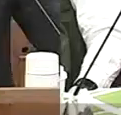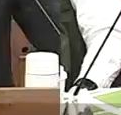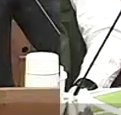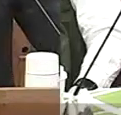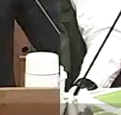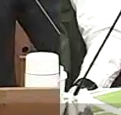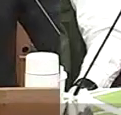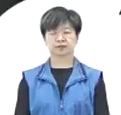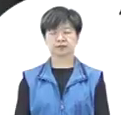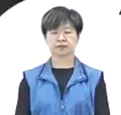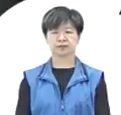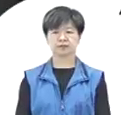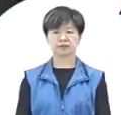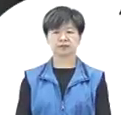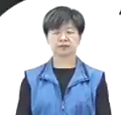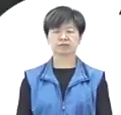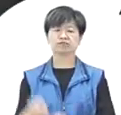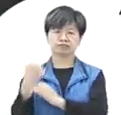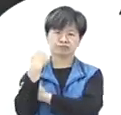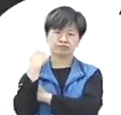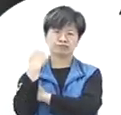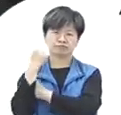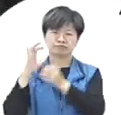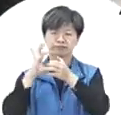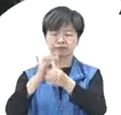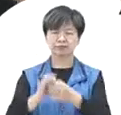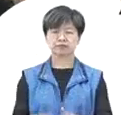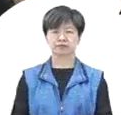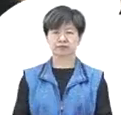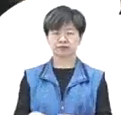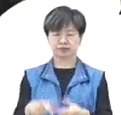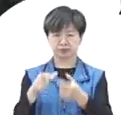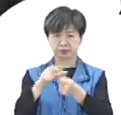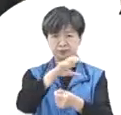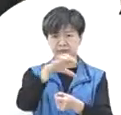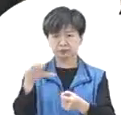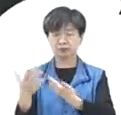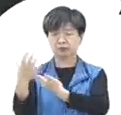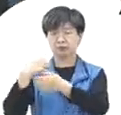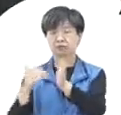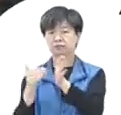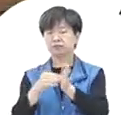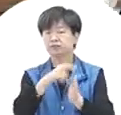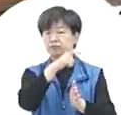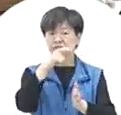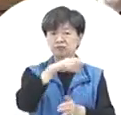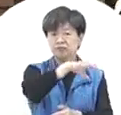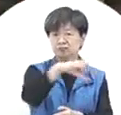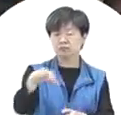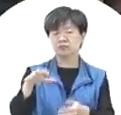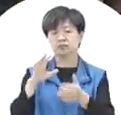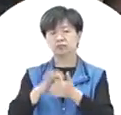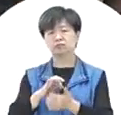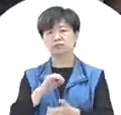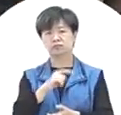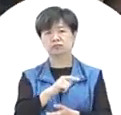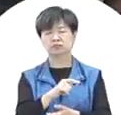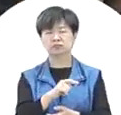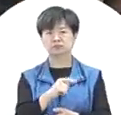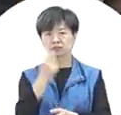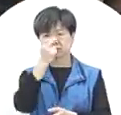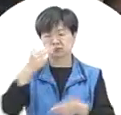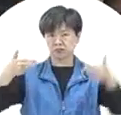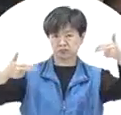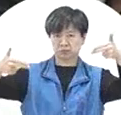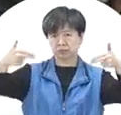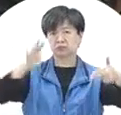这个部分我们还是继续努力吧。 我们公托就已经全部纳入进去，那当然私托的部分，因为现在其实他们也有监视器，